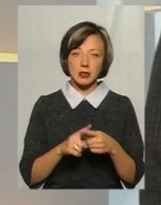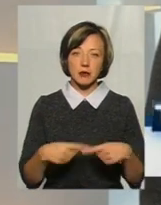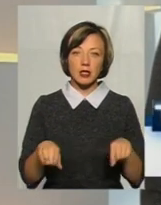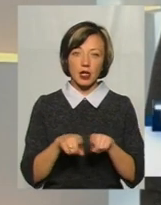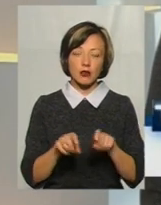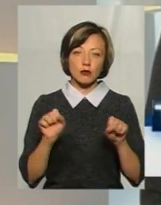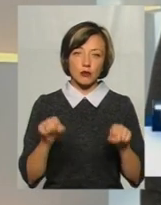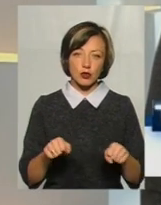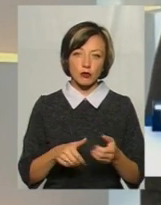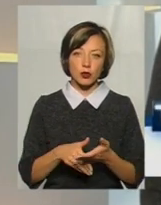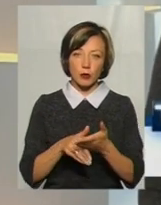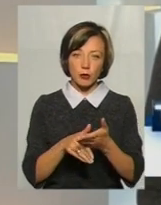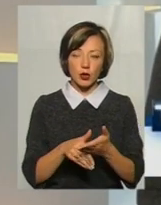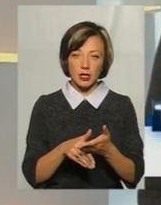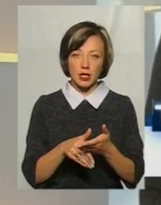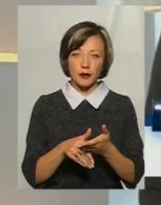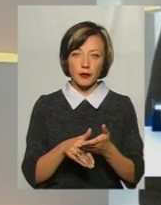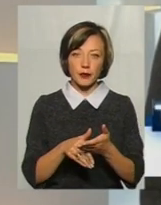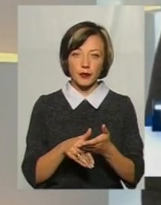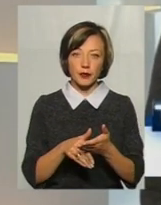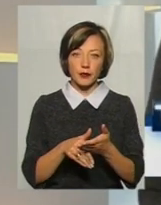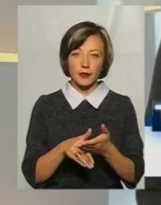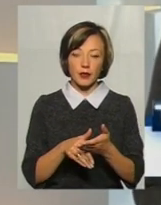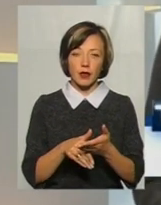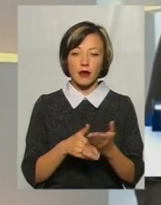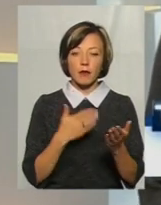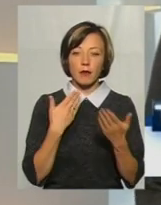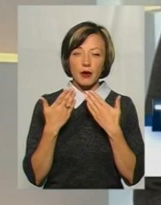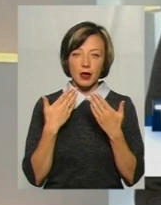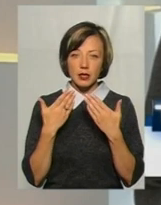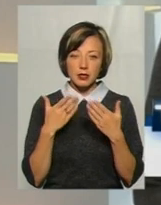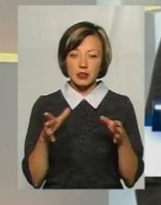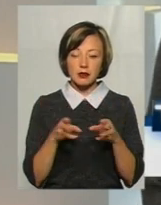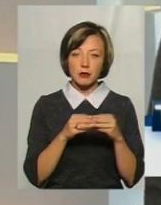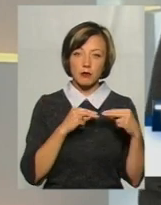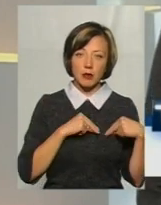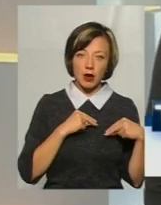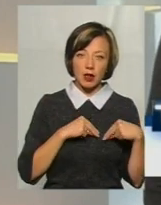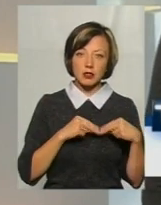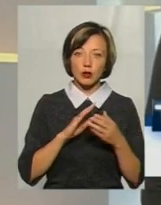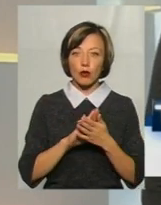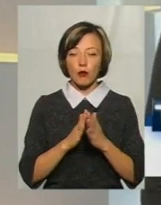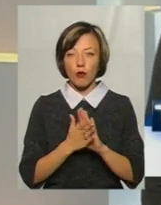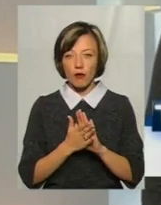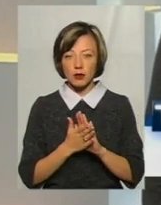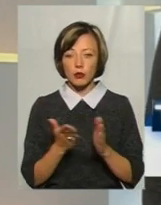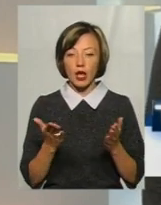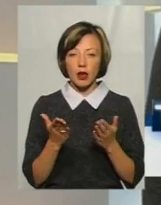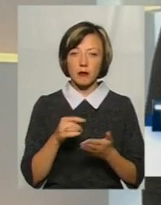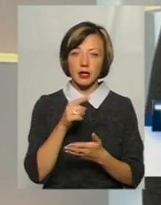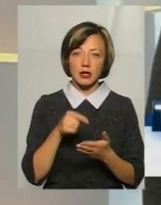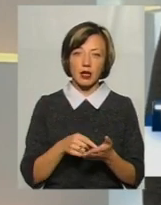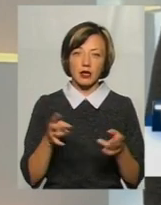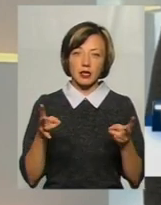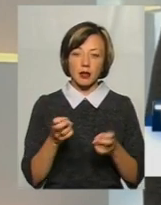можемо допомогти, знову таки, в бесіда, співпраця, домовитися, про яких питаннях